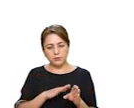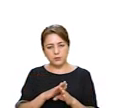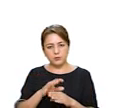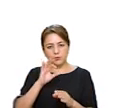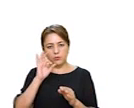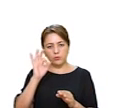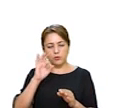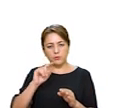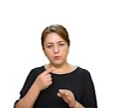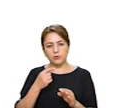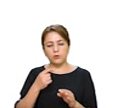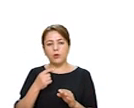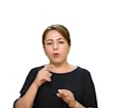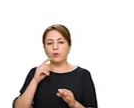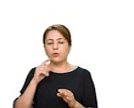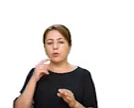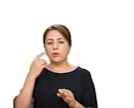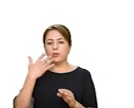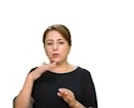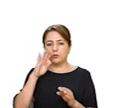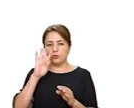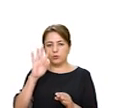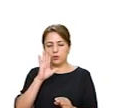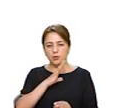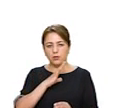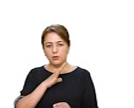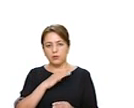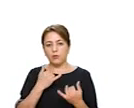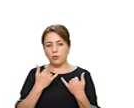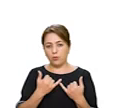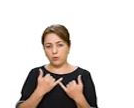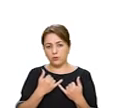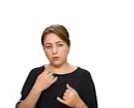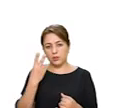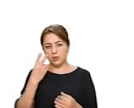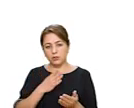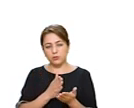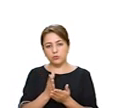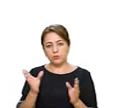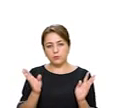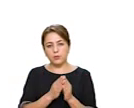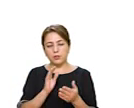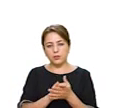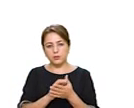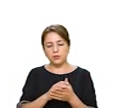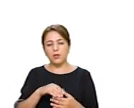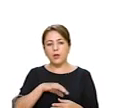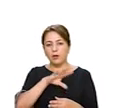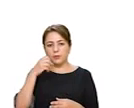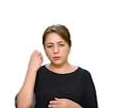minus 0.154 ekan. Keling endi bir ikkinchi usul bilan tanishsak. Bizga